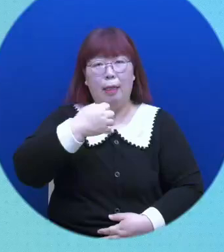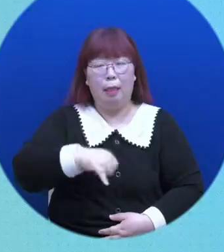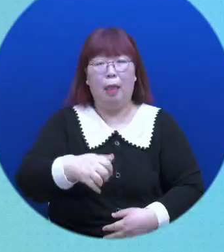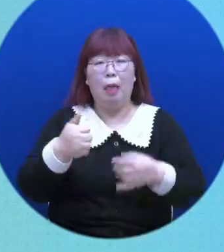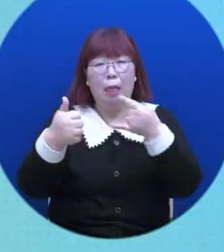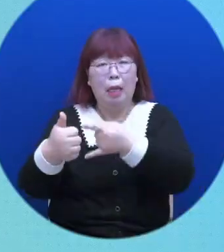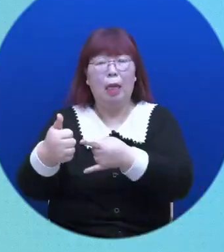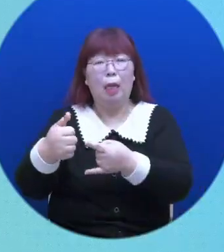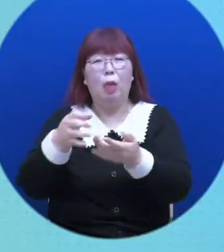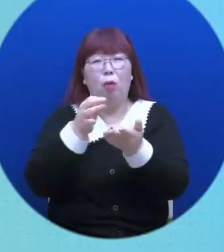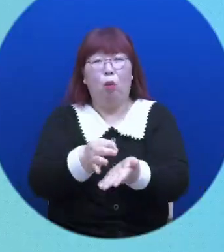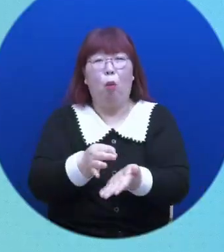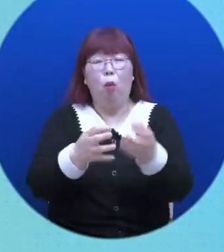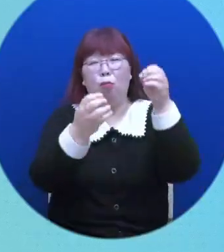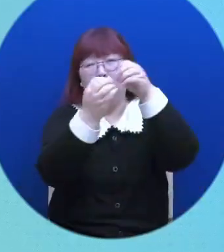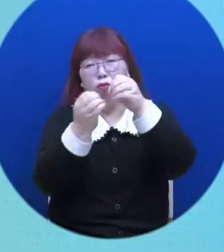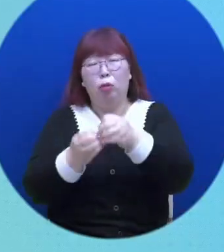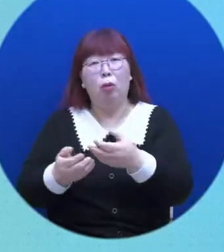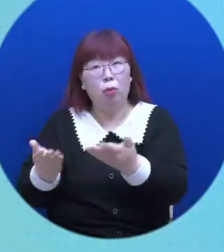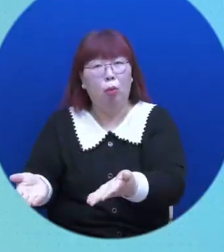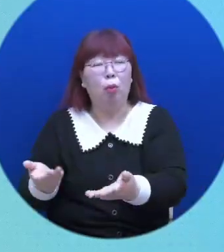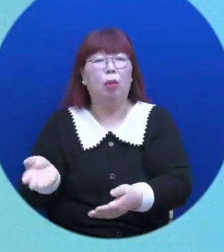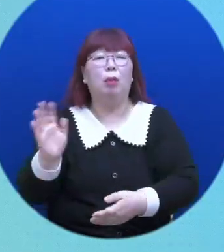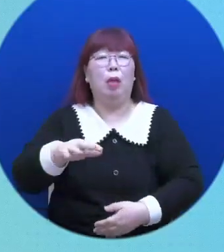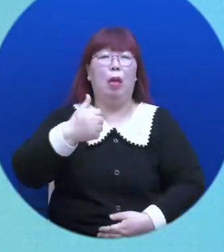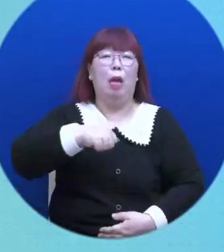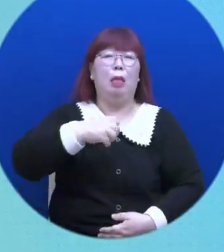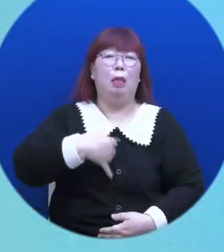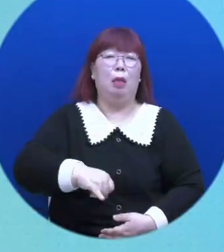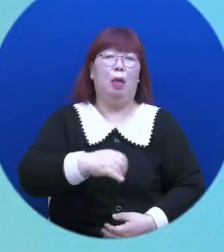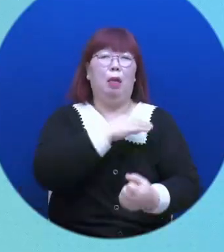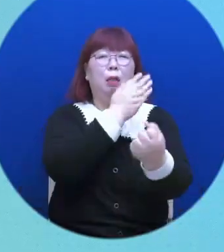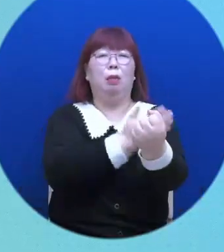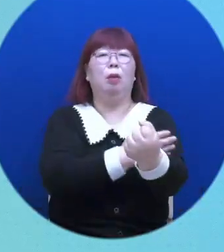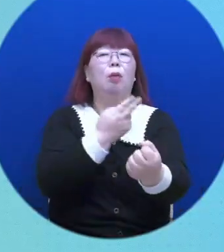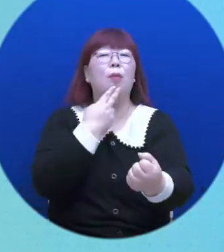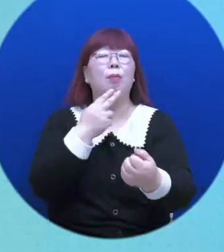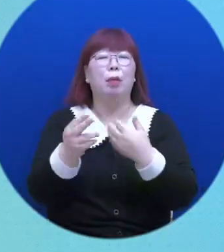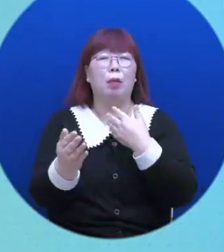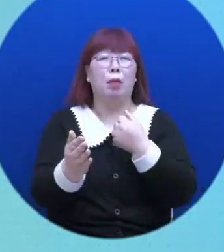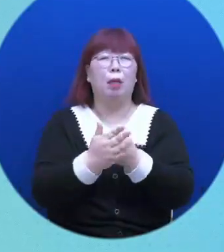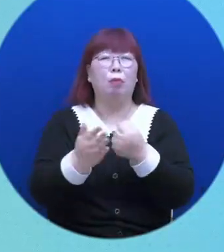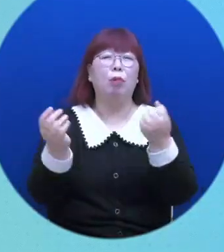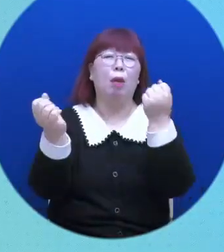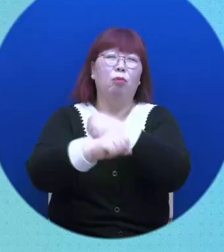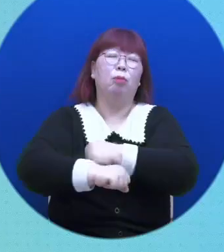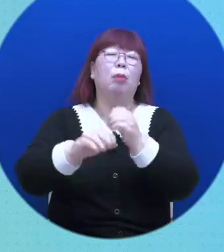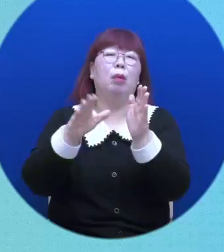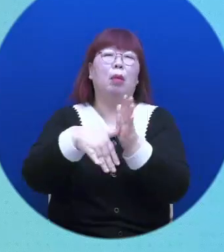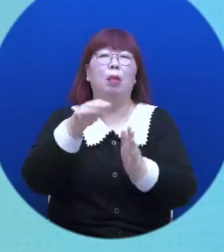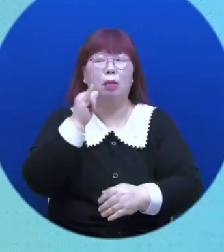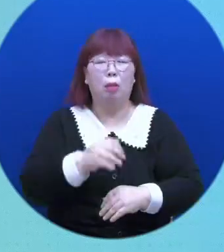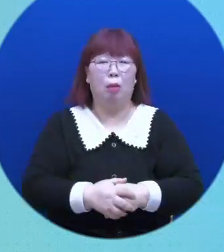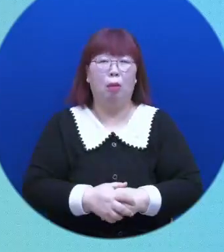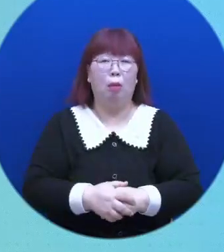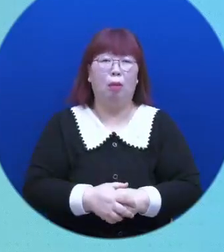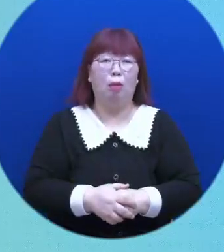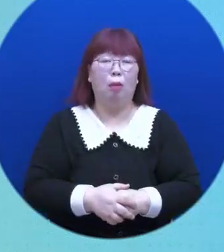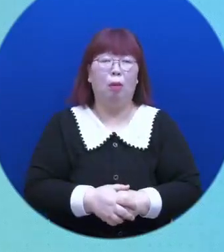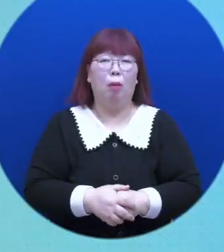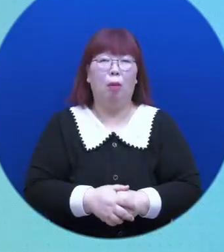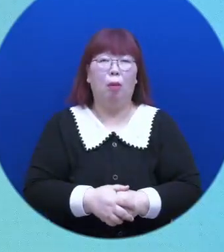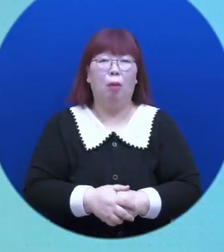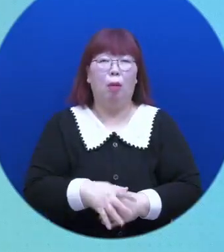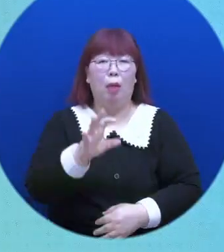능력이 없기 때문에 파산하는 경우를 가끔 보잖아요. 리딩으로 리더하라는 책에 보면